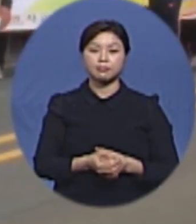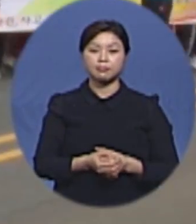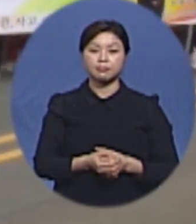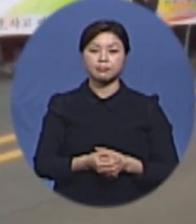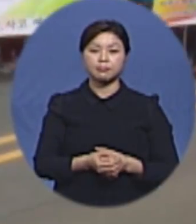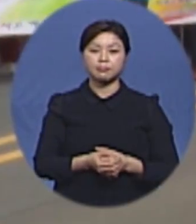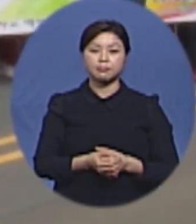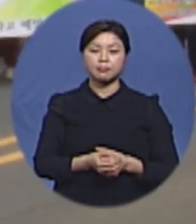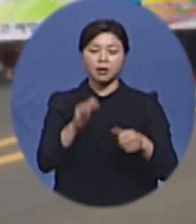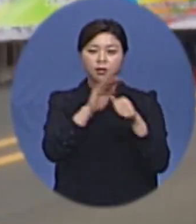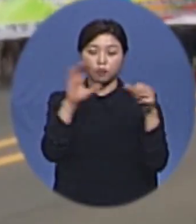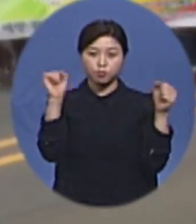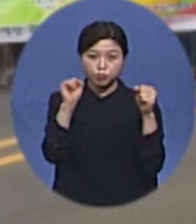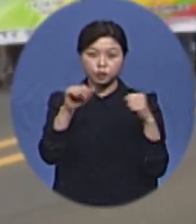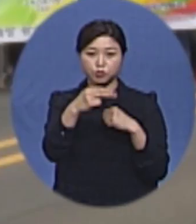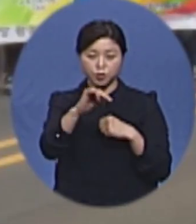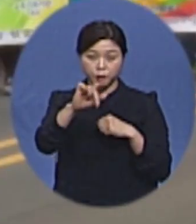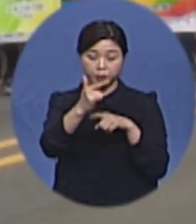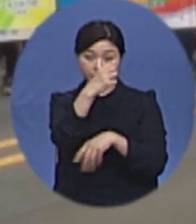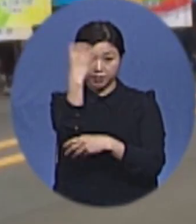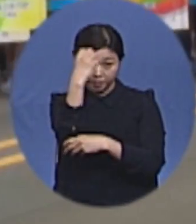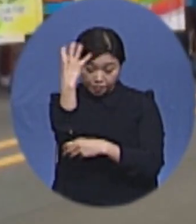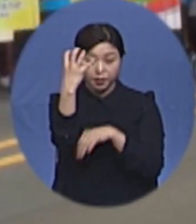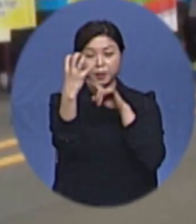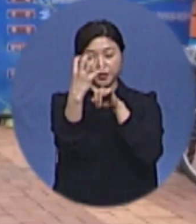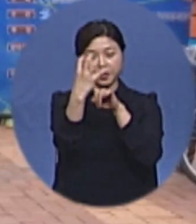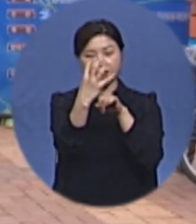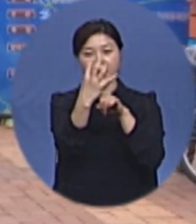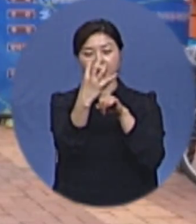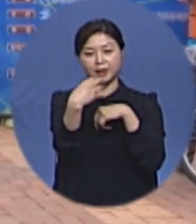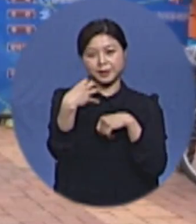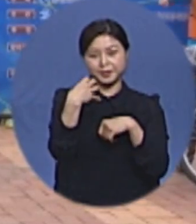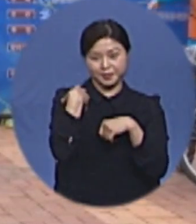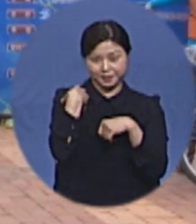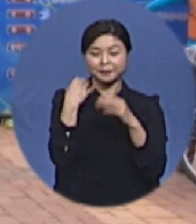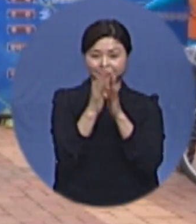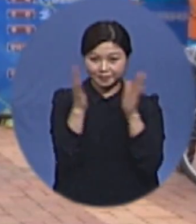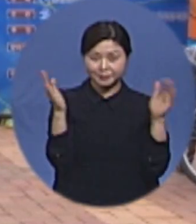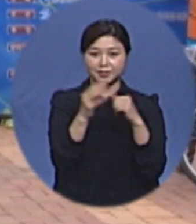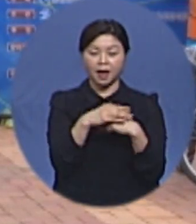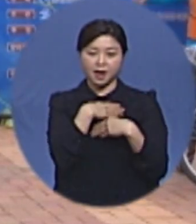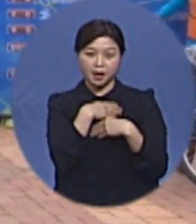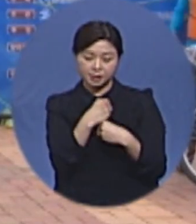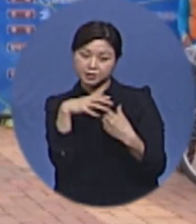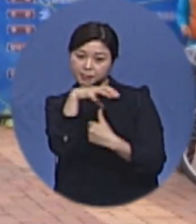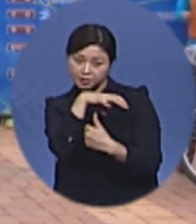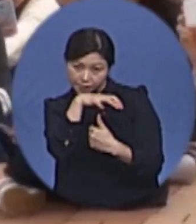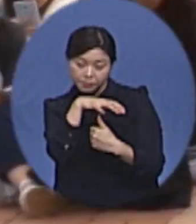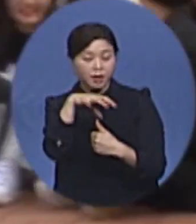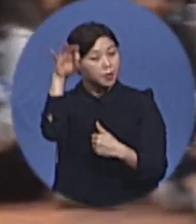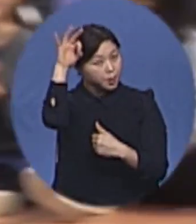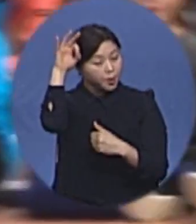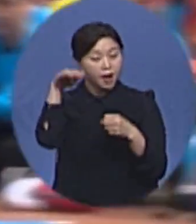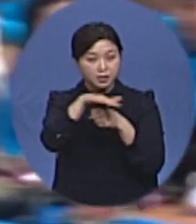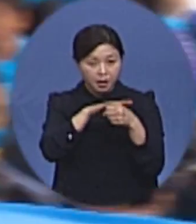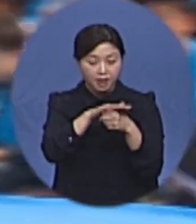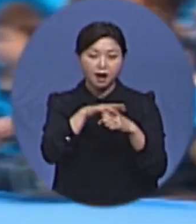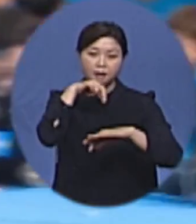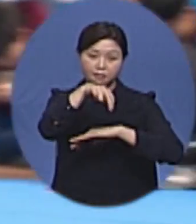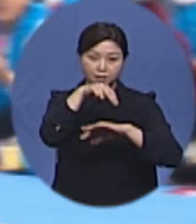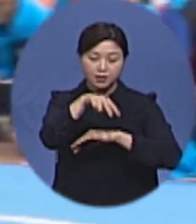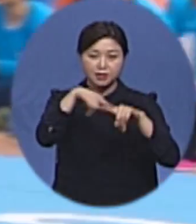경북 도민일보가 주최하는 제13회 안전지킴이 청소년사랑 호항 시민 건강 걷기 대회가